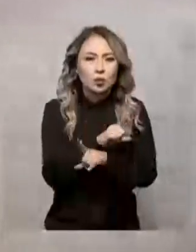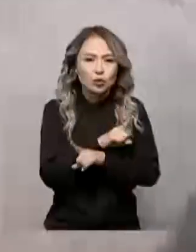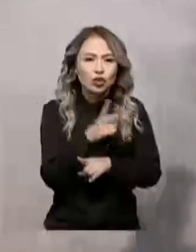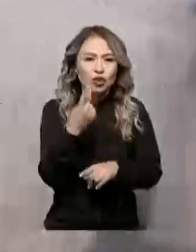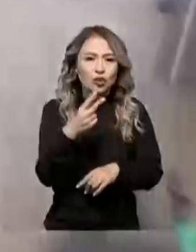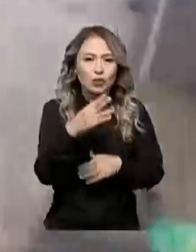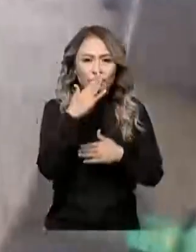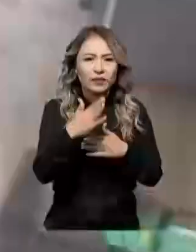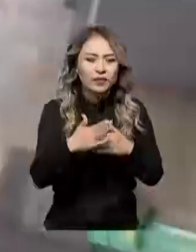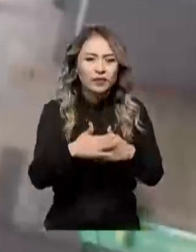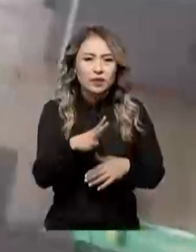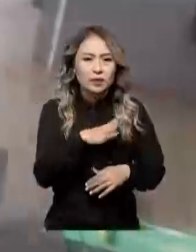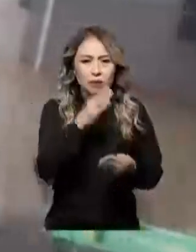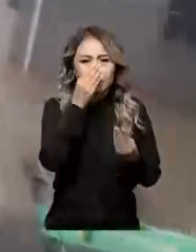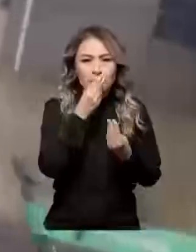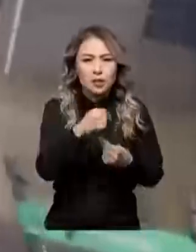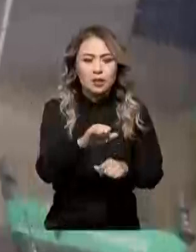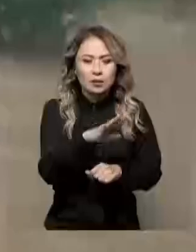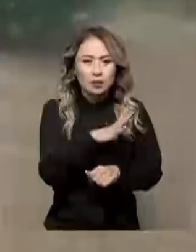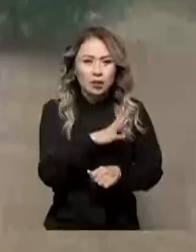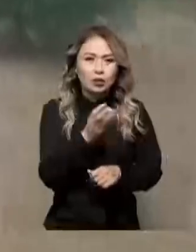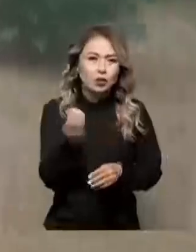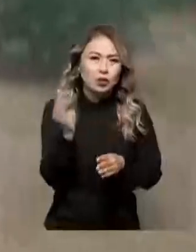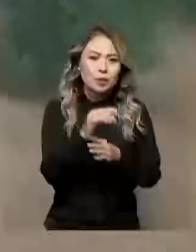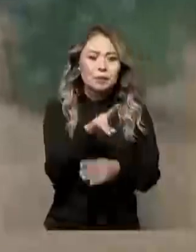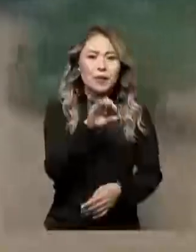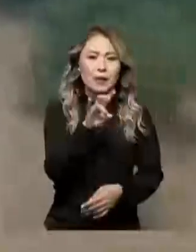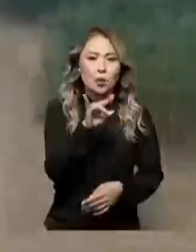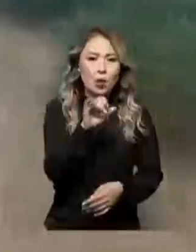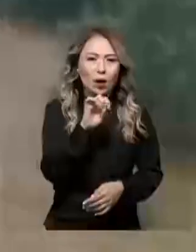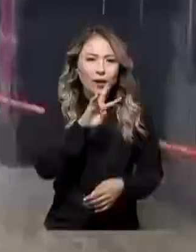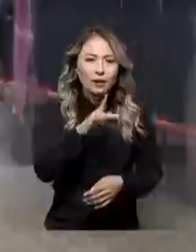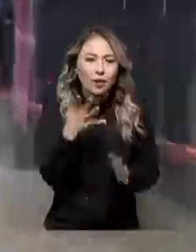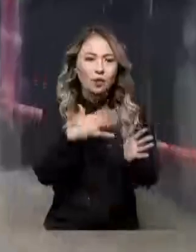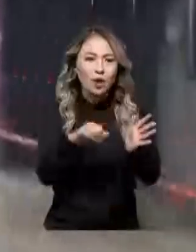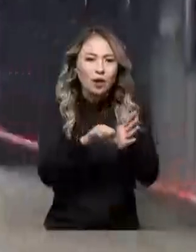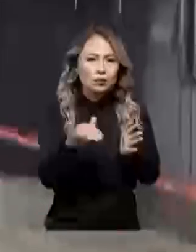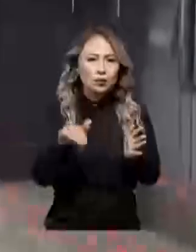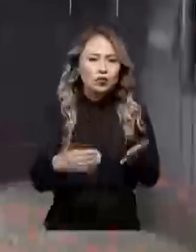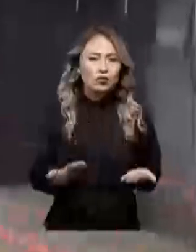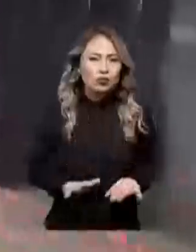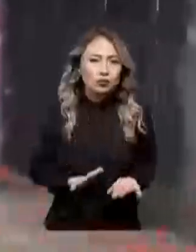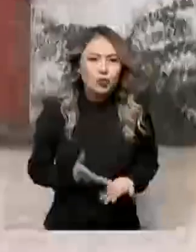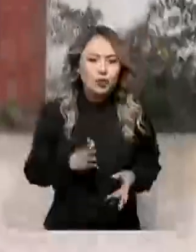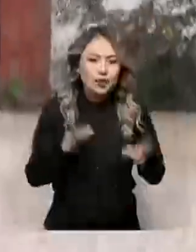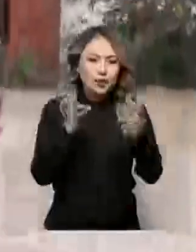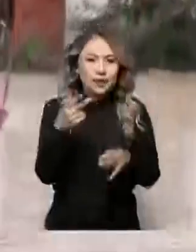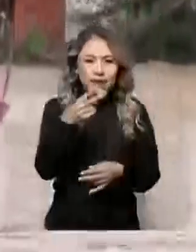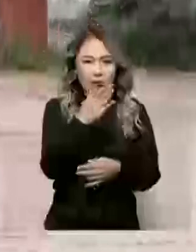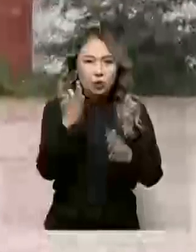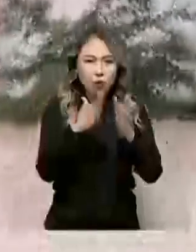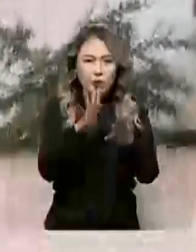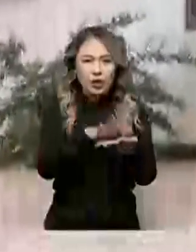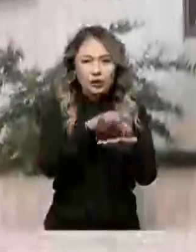20 шақты кісі із-түссіз жоғалып кетті. Бір ғана Пинюань округінде 56 мыңға жуық тұрғын зардап шеккен. 2 мыңнан астам үй